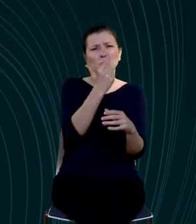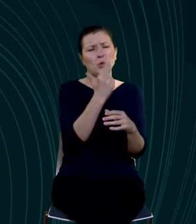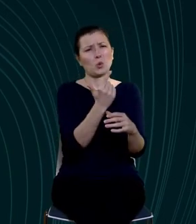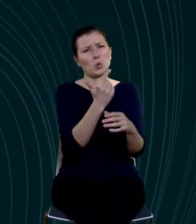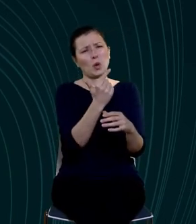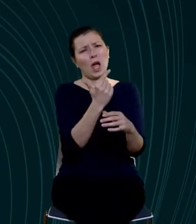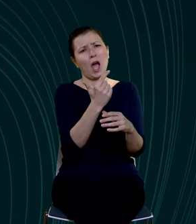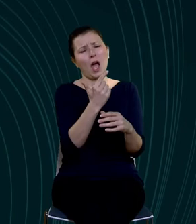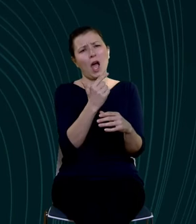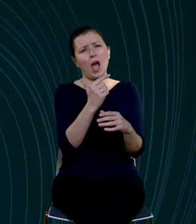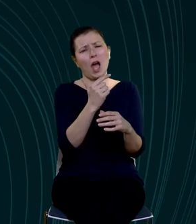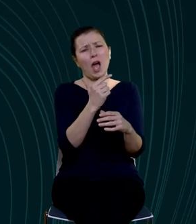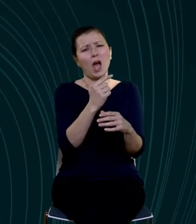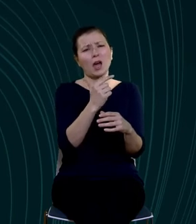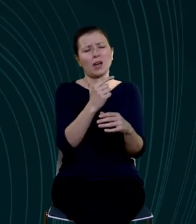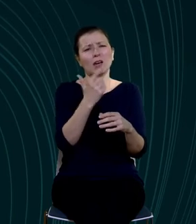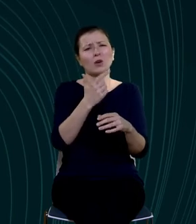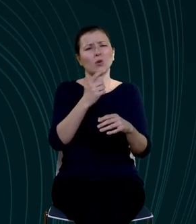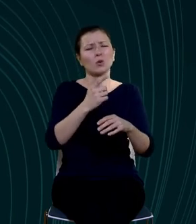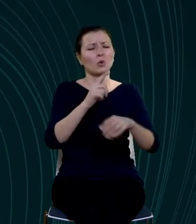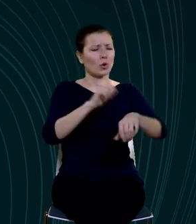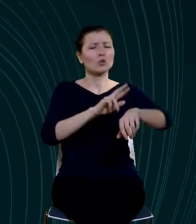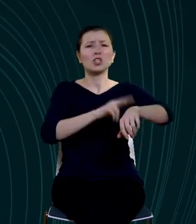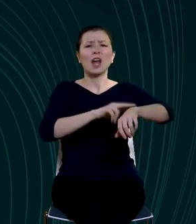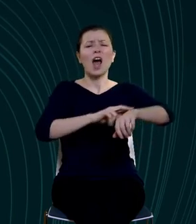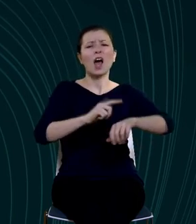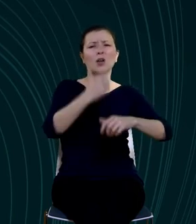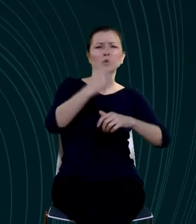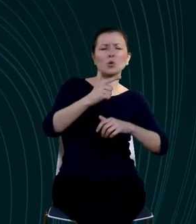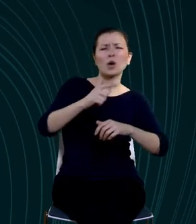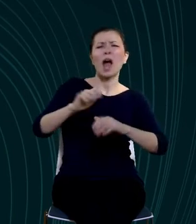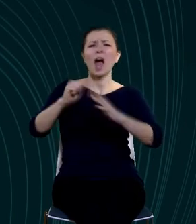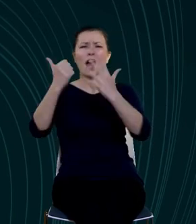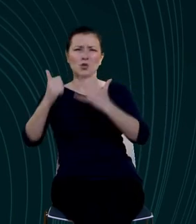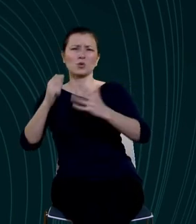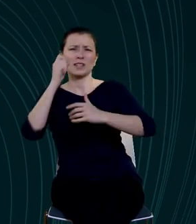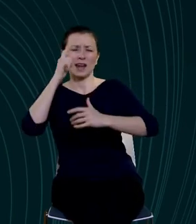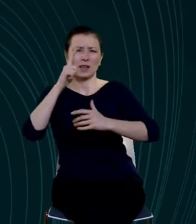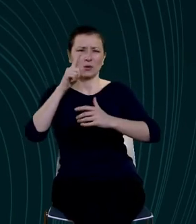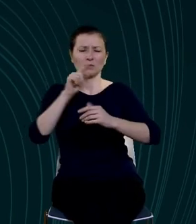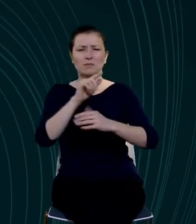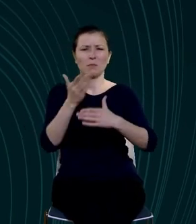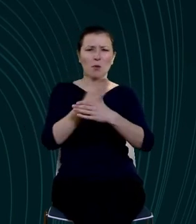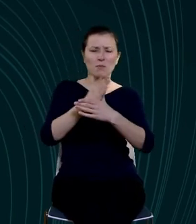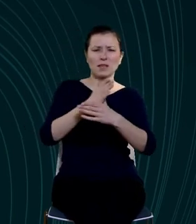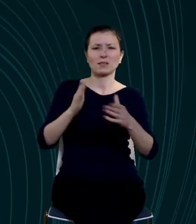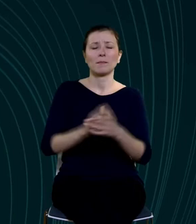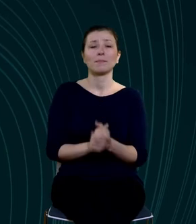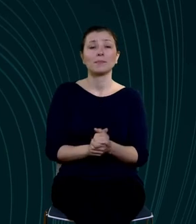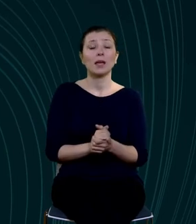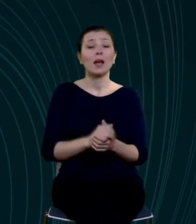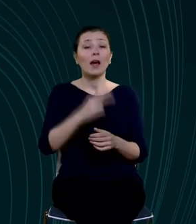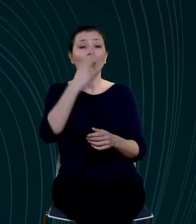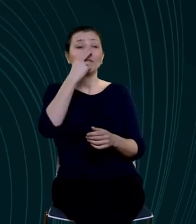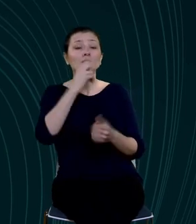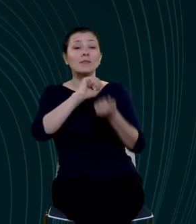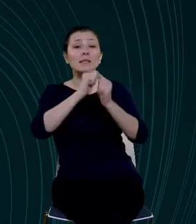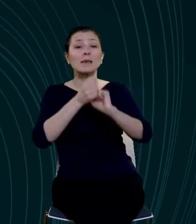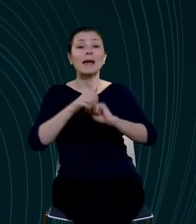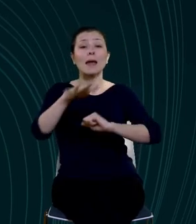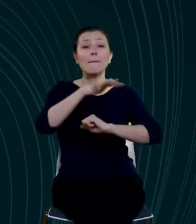powiedzmy, nad ranem. Natomiast co ciekawe też, jeżeli przyjrzeć się zmienności pola